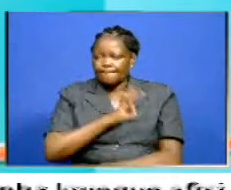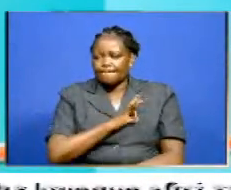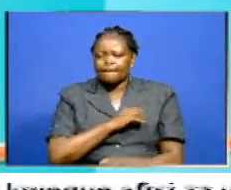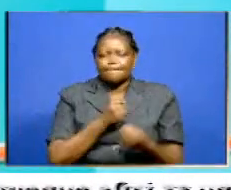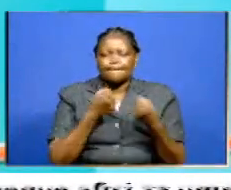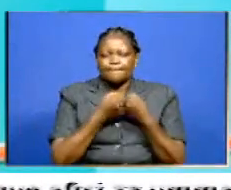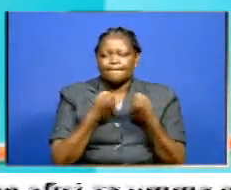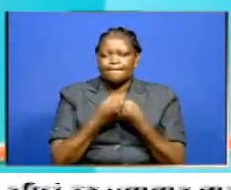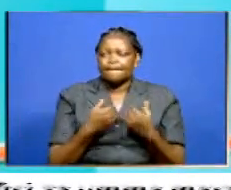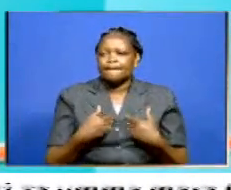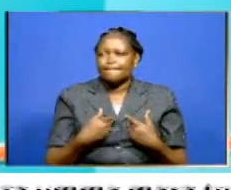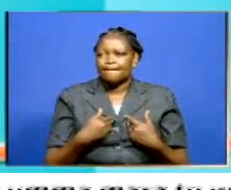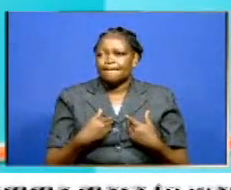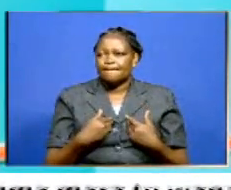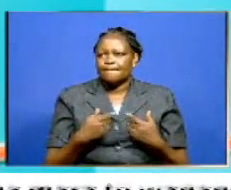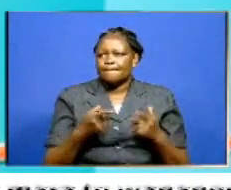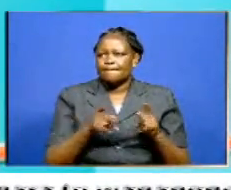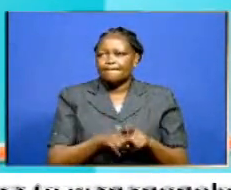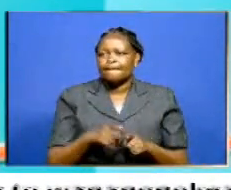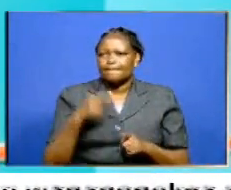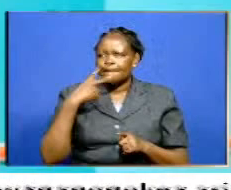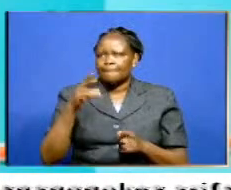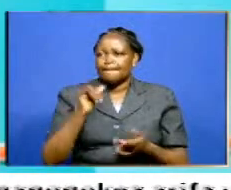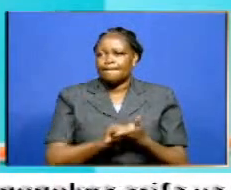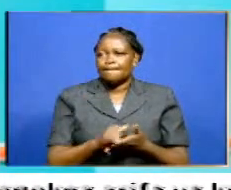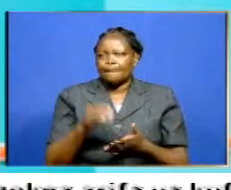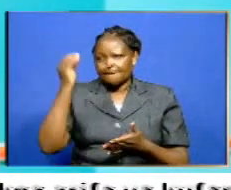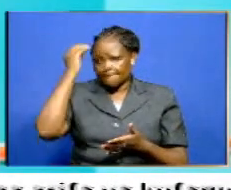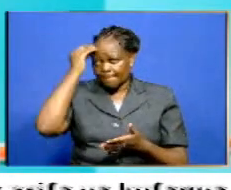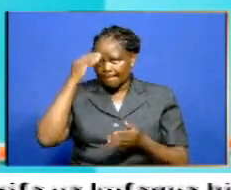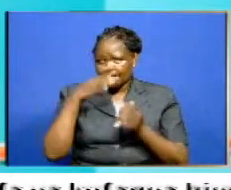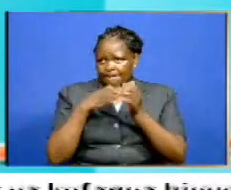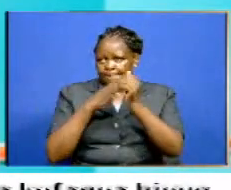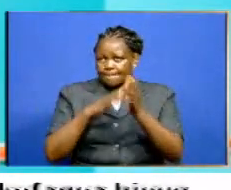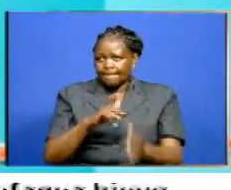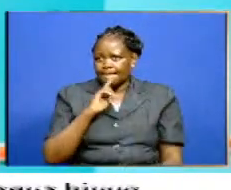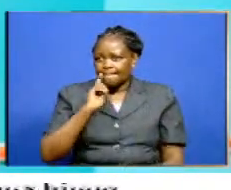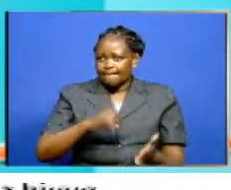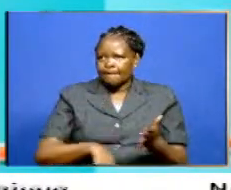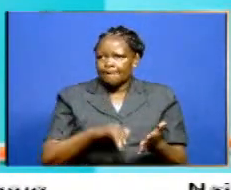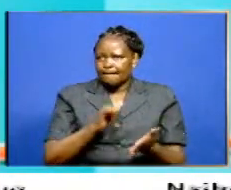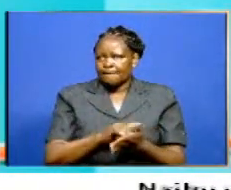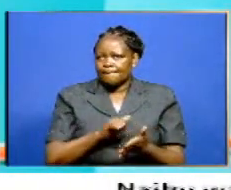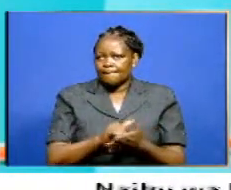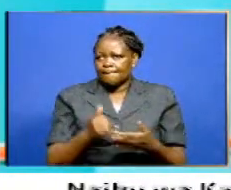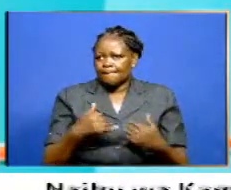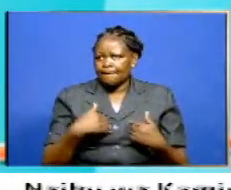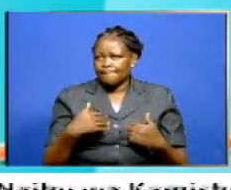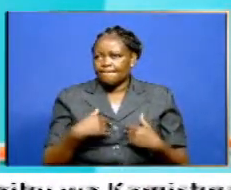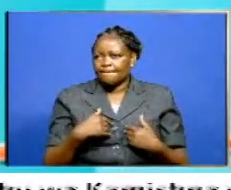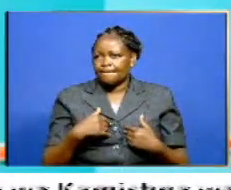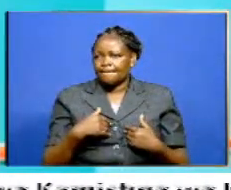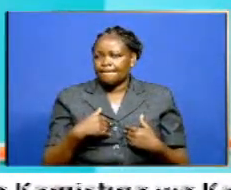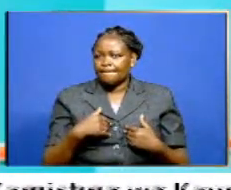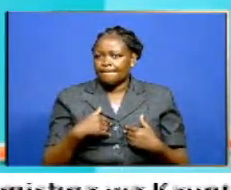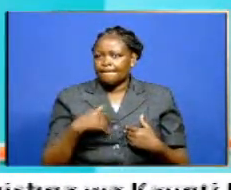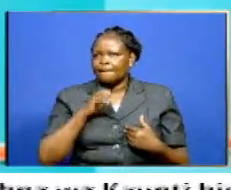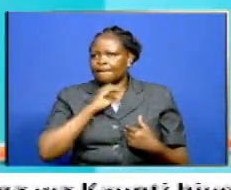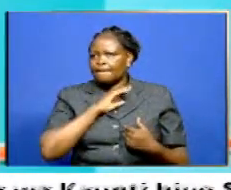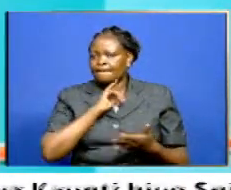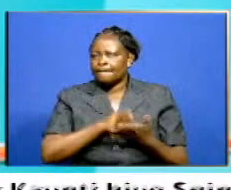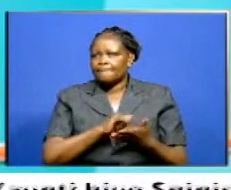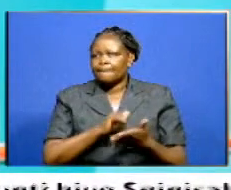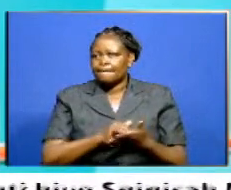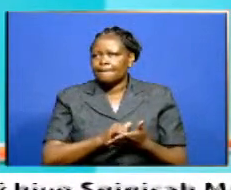Na tumeona kwa hata kiongozi wanafunzi hapa atakwambia ya kwamba kumekuwa na tetesi za kwamba karo ya